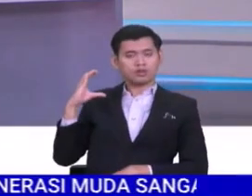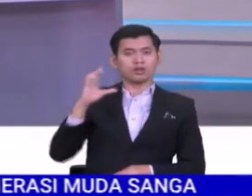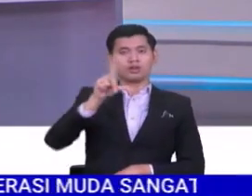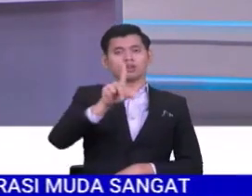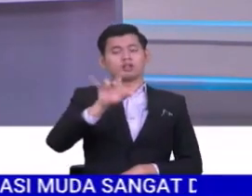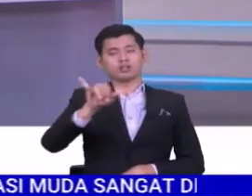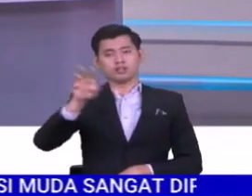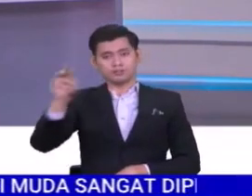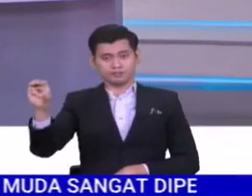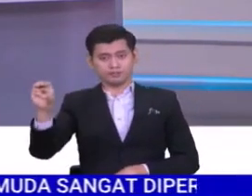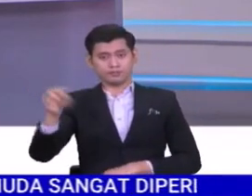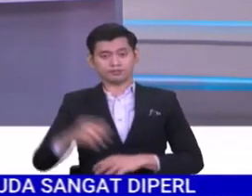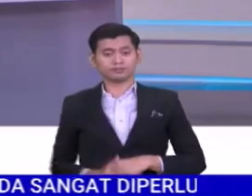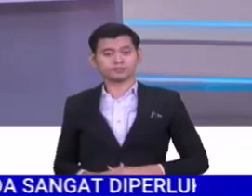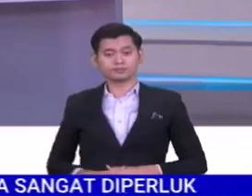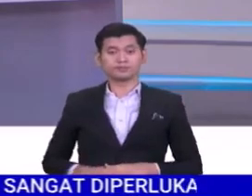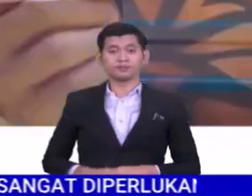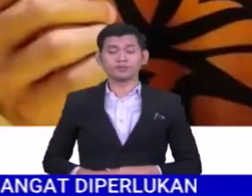Yu Fai.